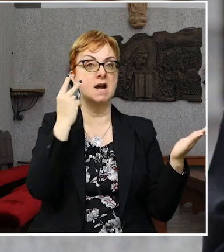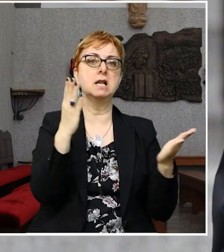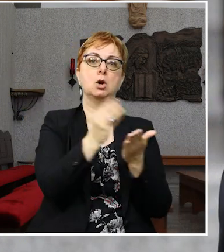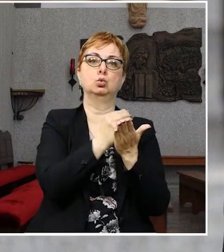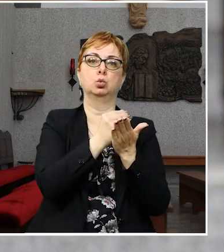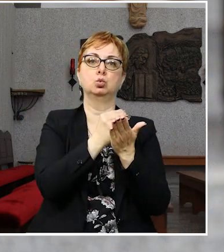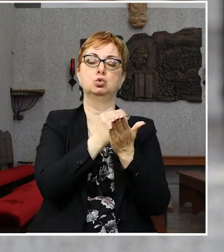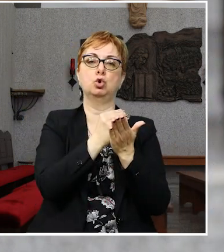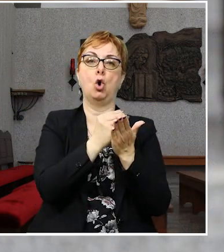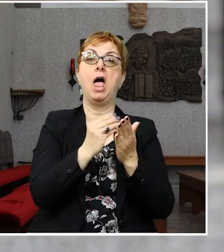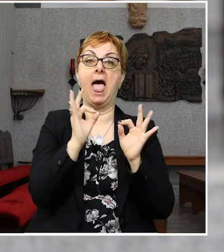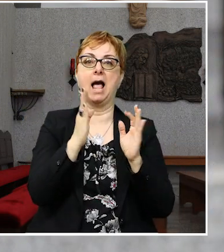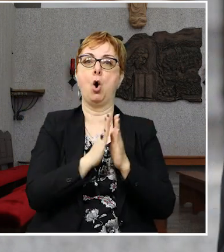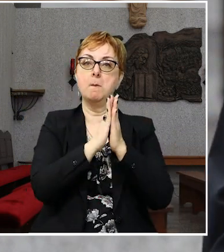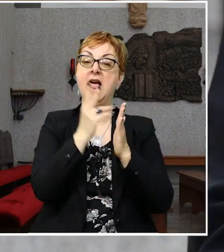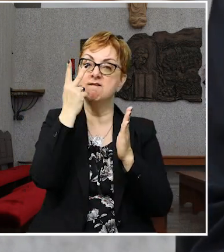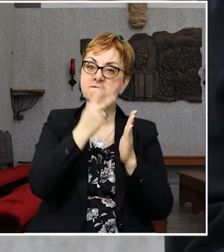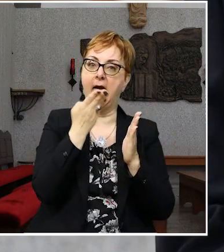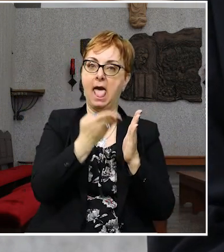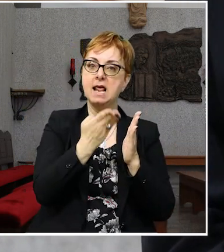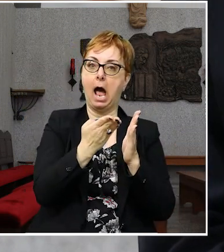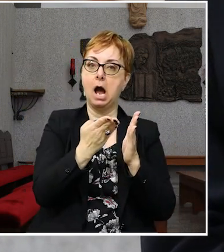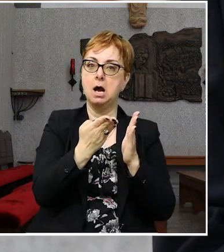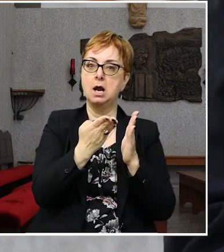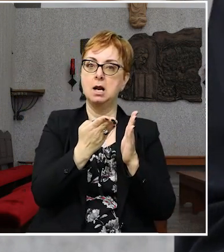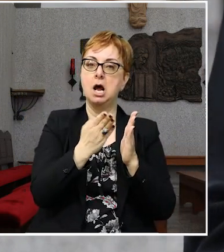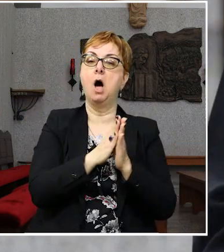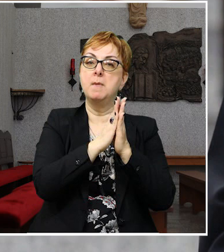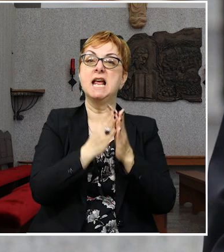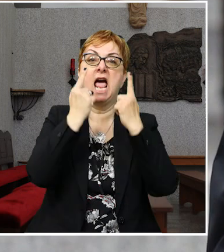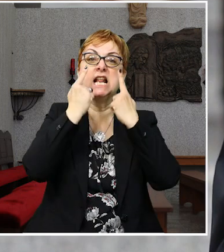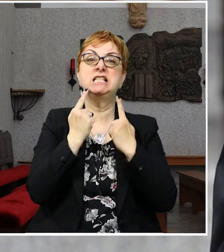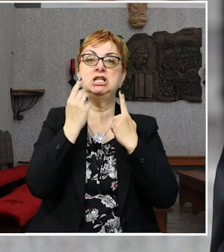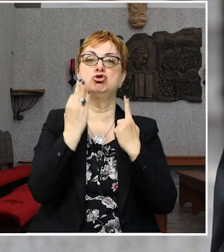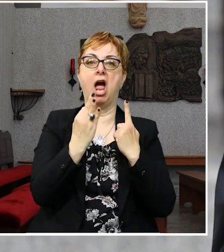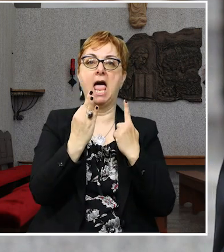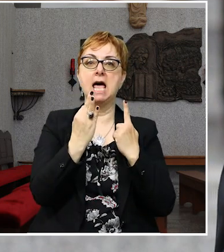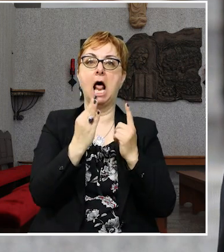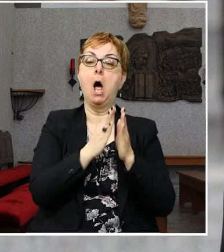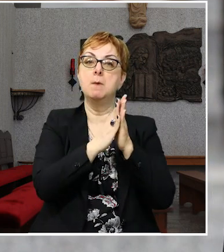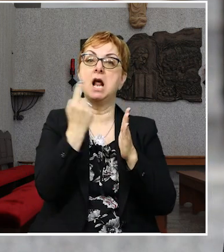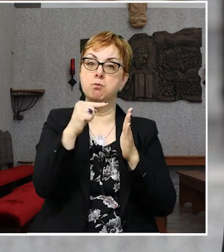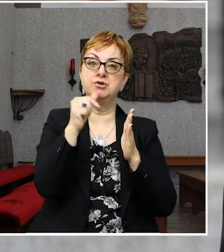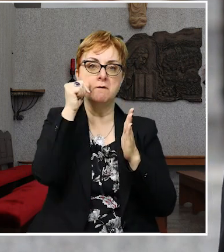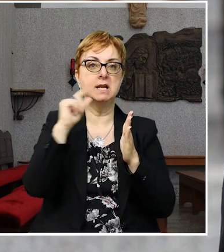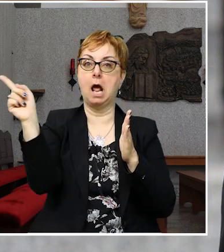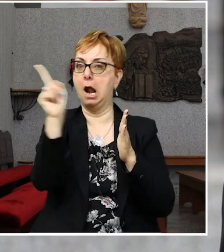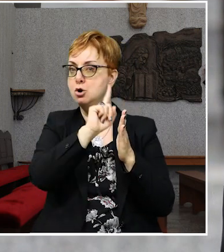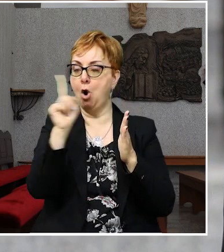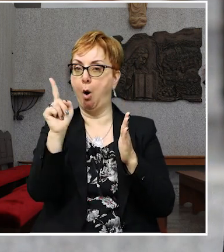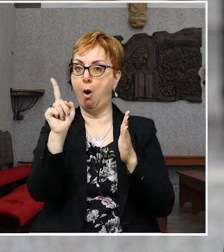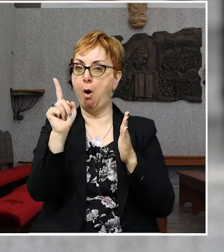la preghiera che è vera, la preghiera che è sincera, la preghiera che non è finta,